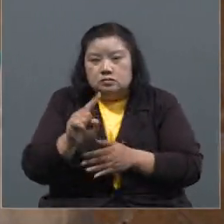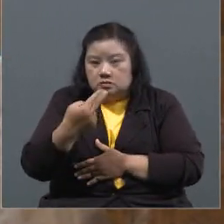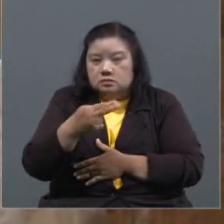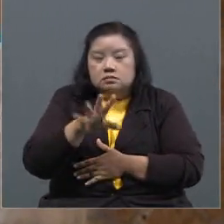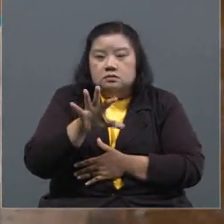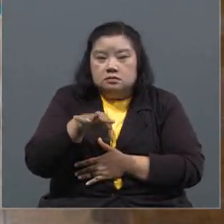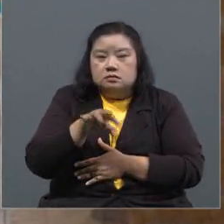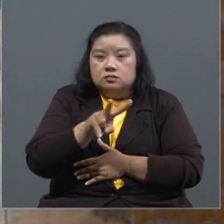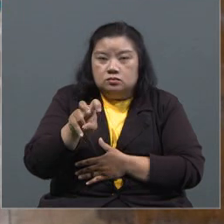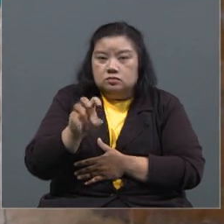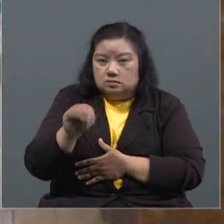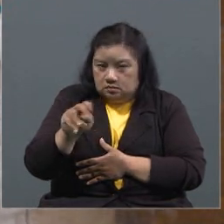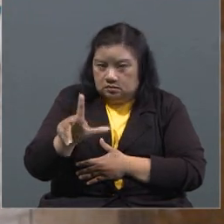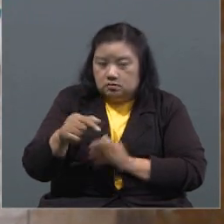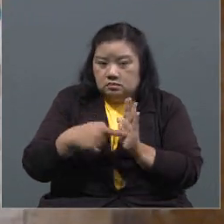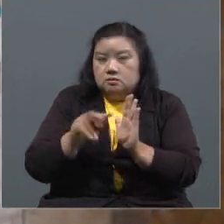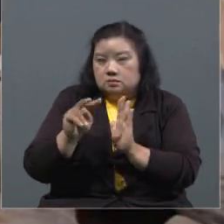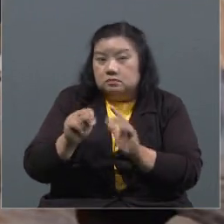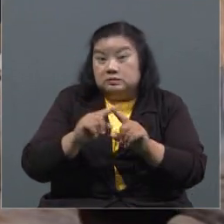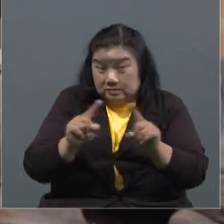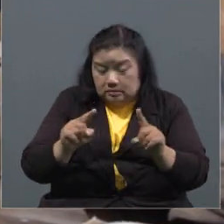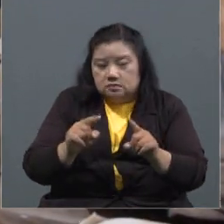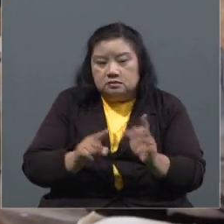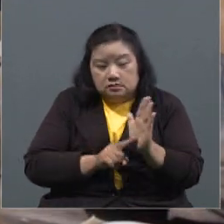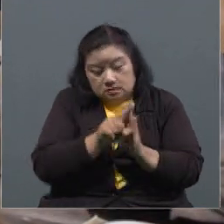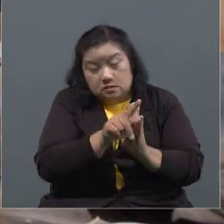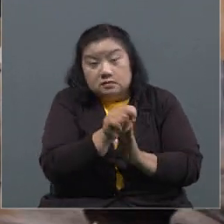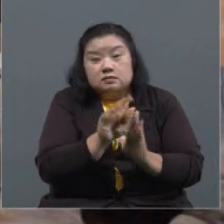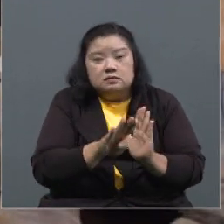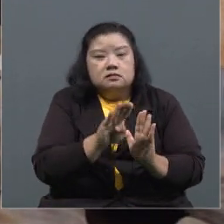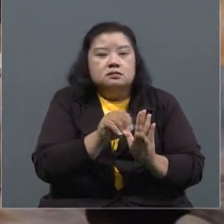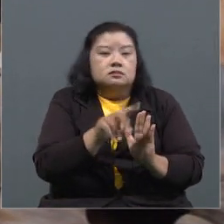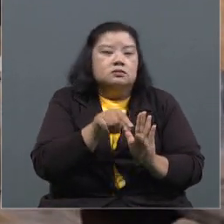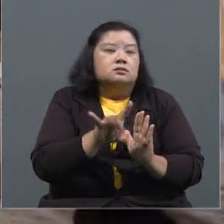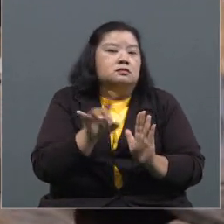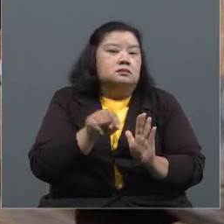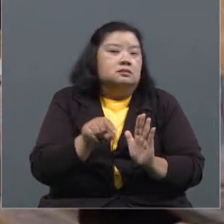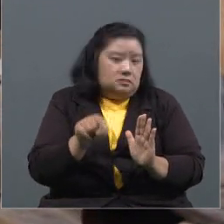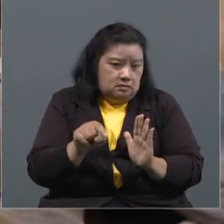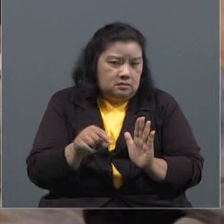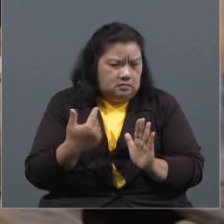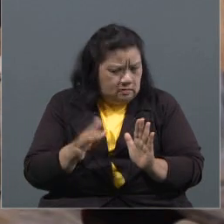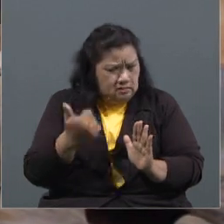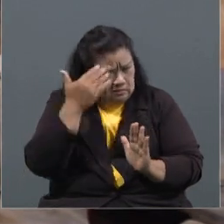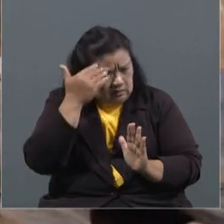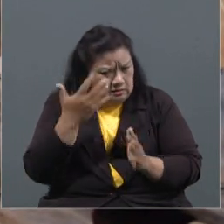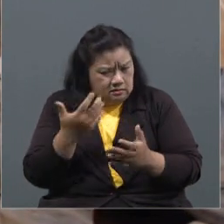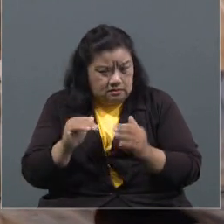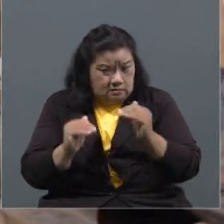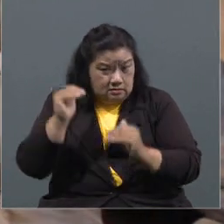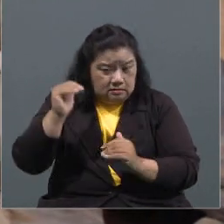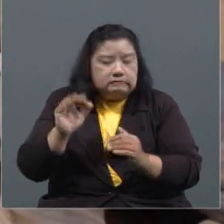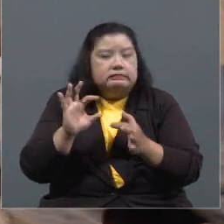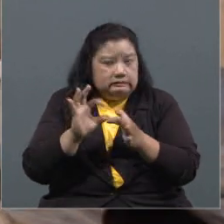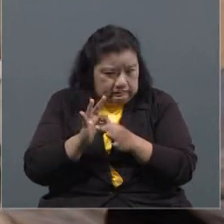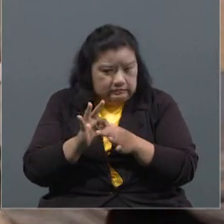12,948 ตันส่วนต่างที่ขนกลับไปอยู่ที่ 0.28% ค่ะคาดว่าปริมาณน้ำหนักที่แตกต่างกันเกิดจากความชื้นที่ระเห